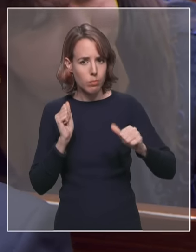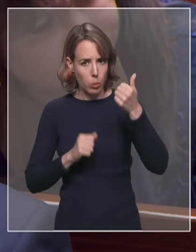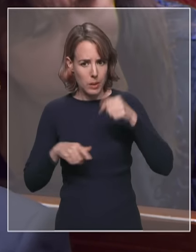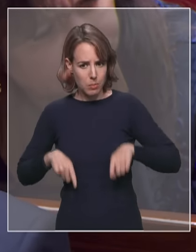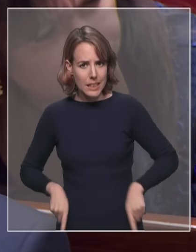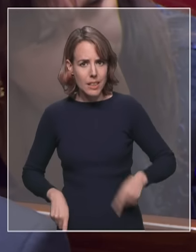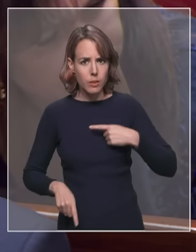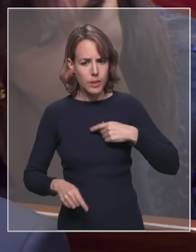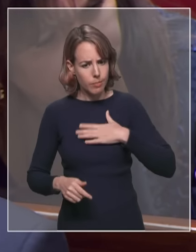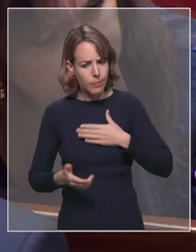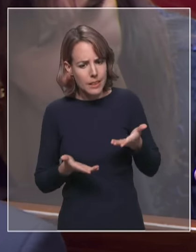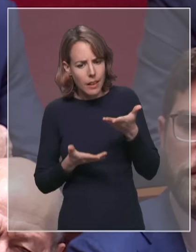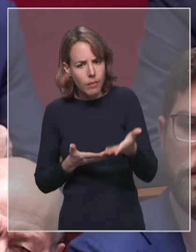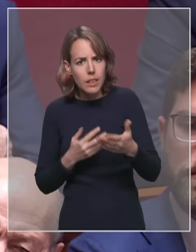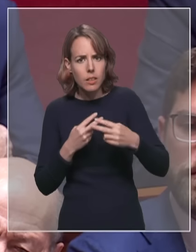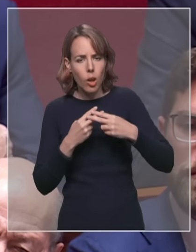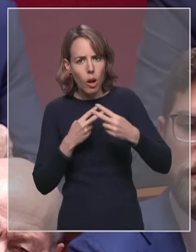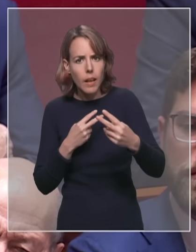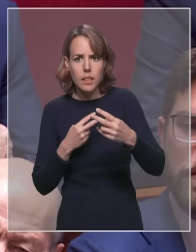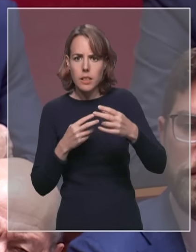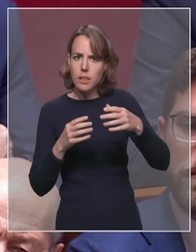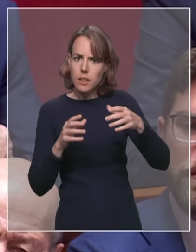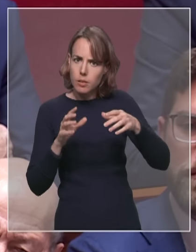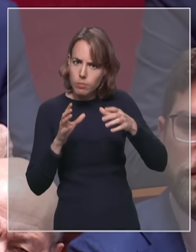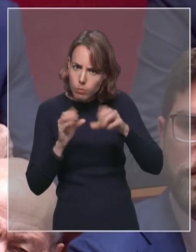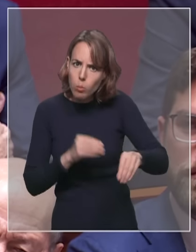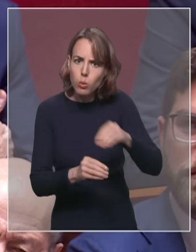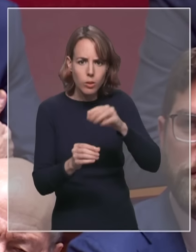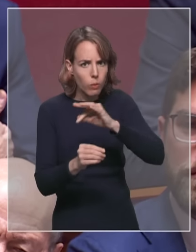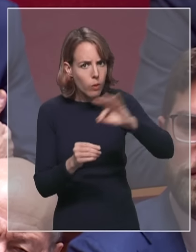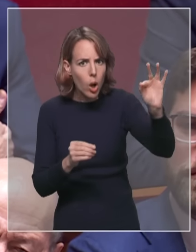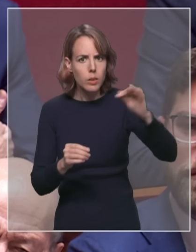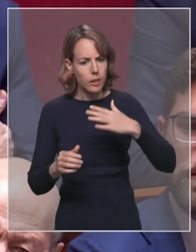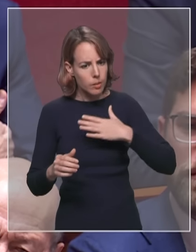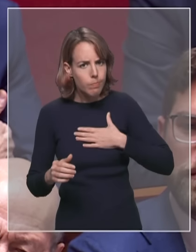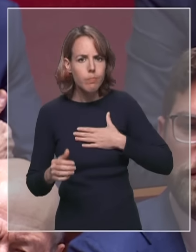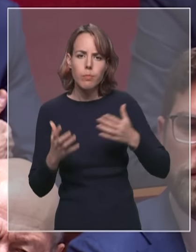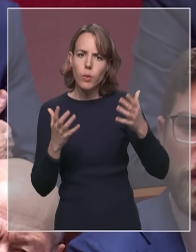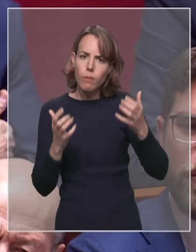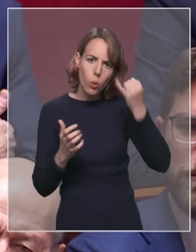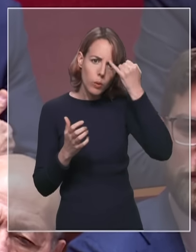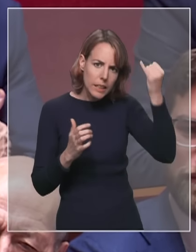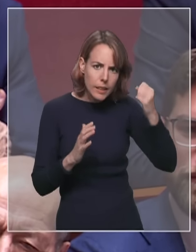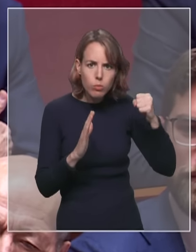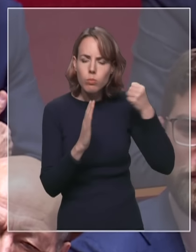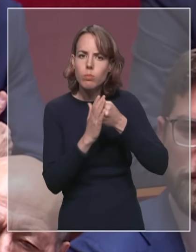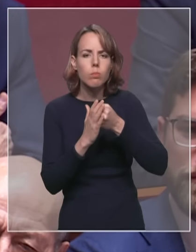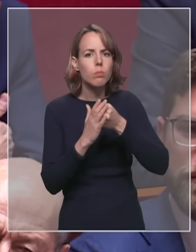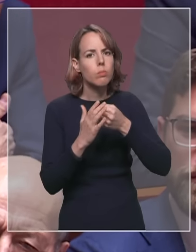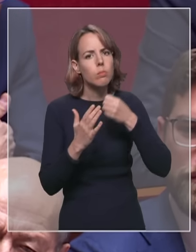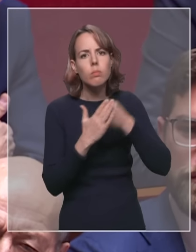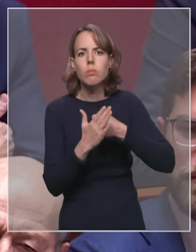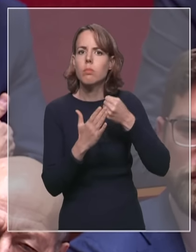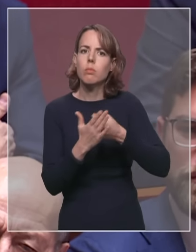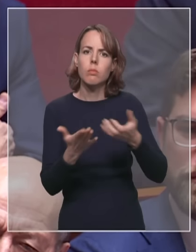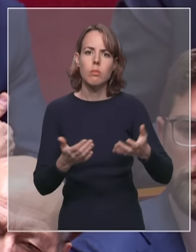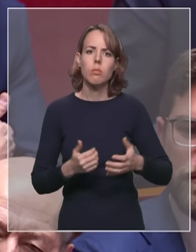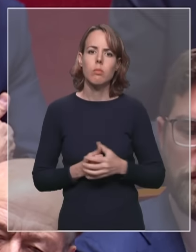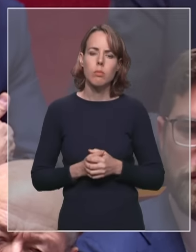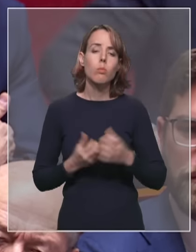sa collectivité ou pour la France, avec conviction en défendant ses idées. Je le dis souvent à mes